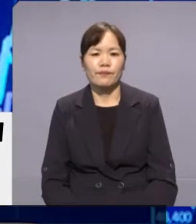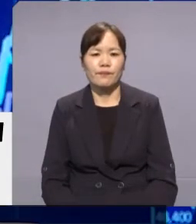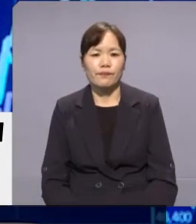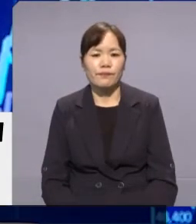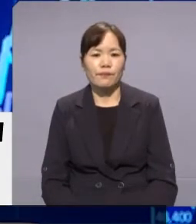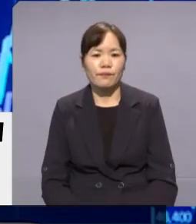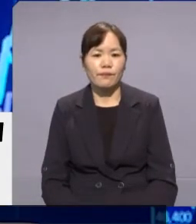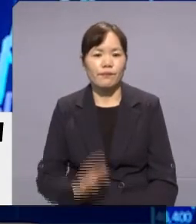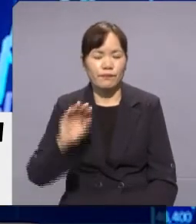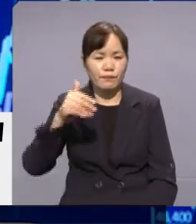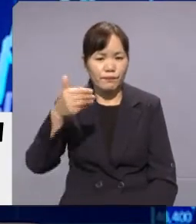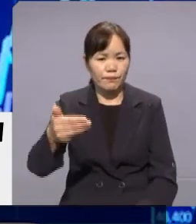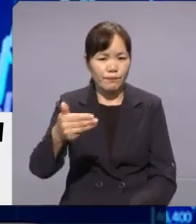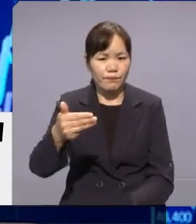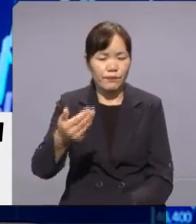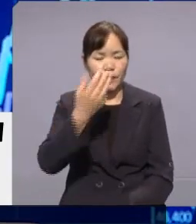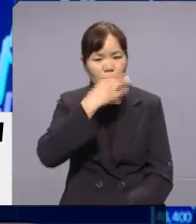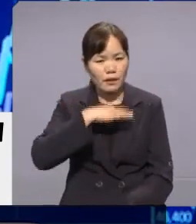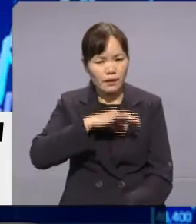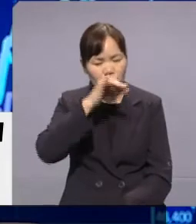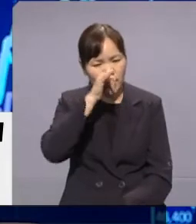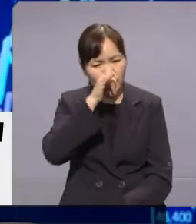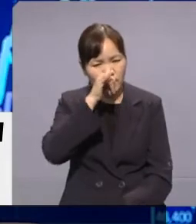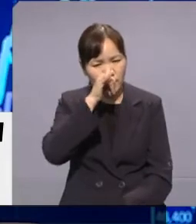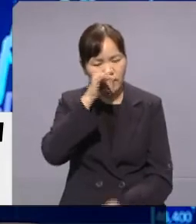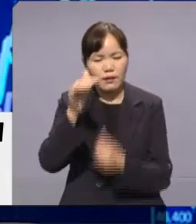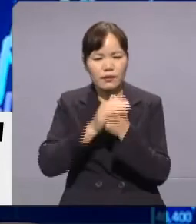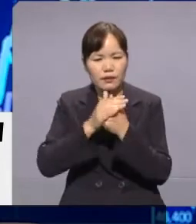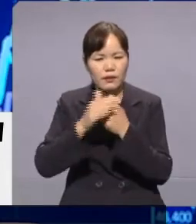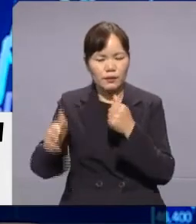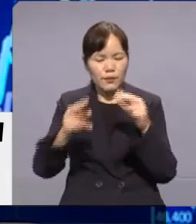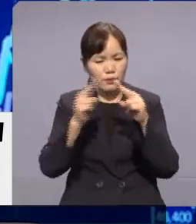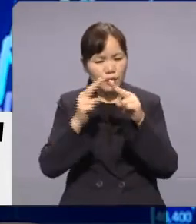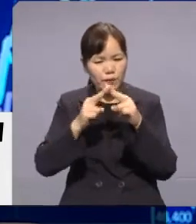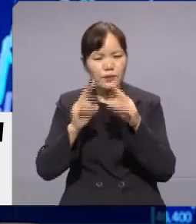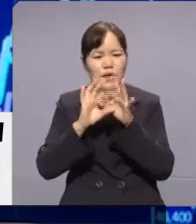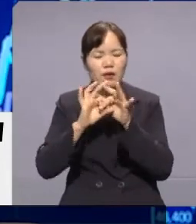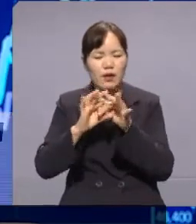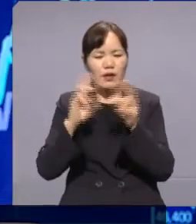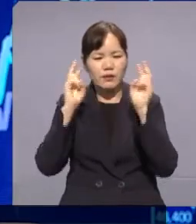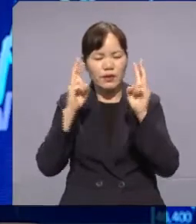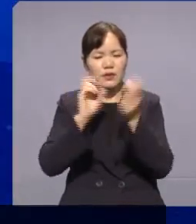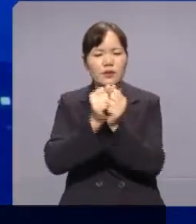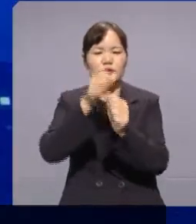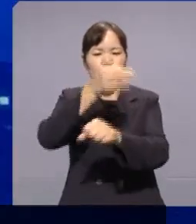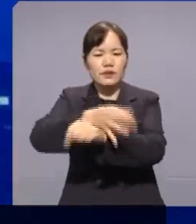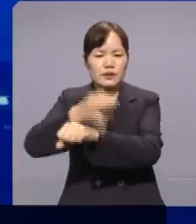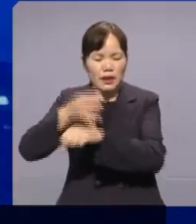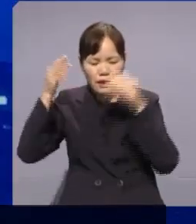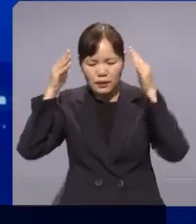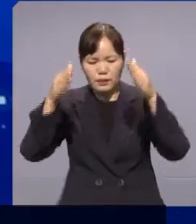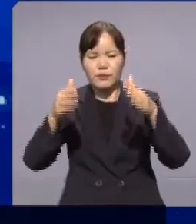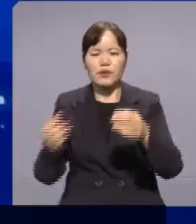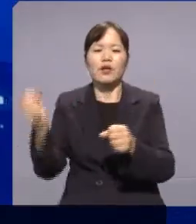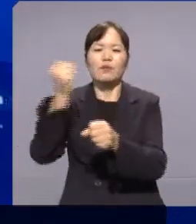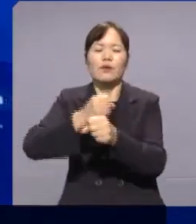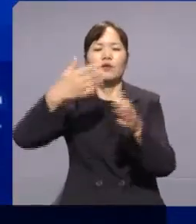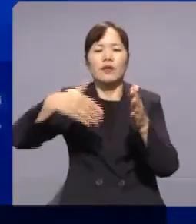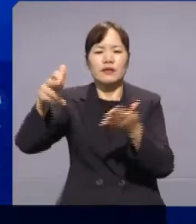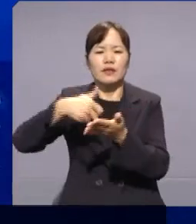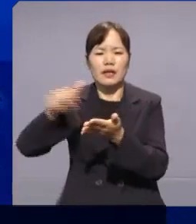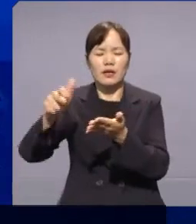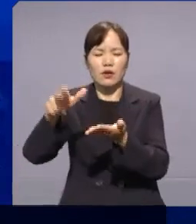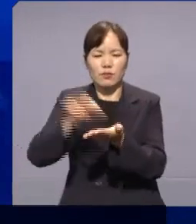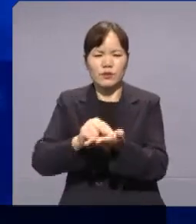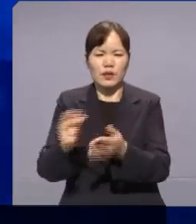걸 갖다가 받을 예. 수 있다. 이런 것들 때문에 이제 그쪽으로 매수세가 집중이 되는 걸로 알고 있습니다. 예. 자, 아직 복구가 덜 된 카카오 사태 빨리